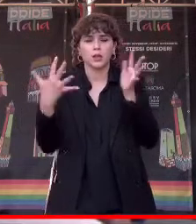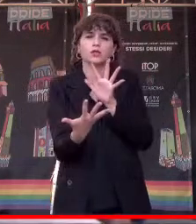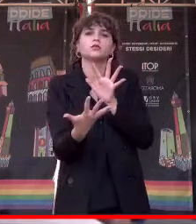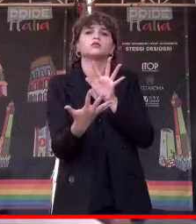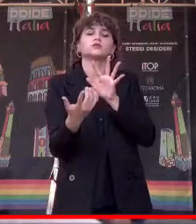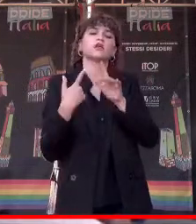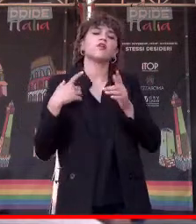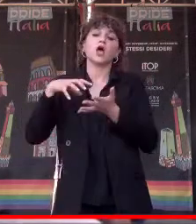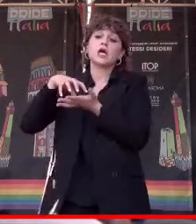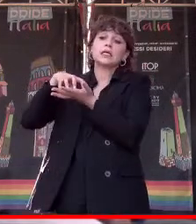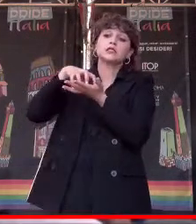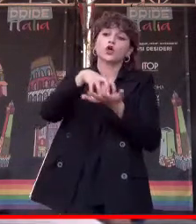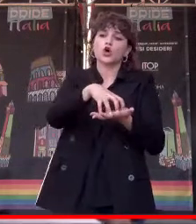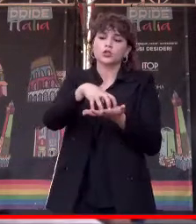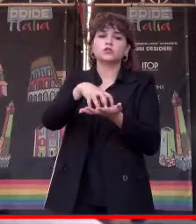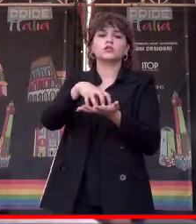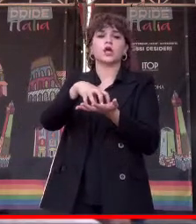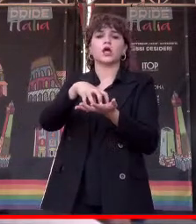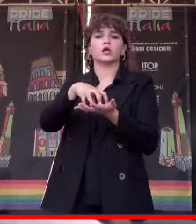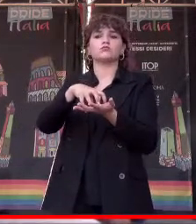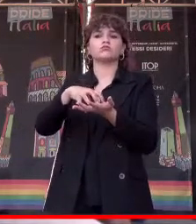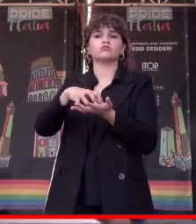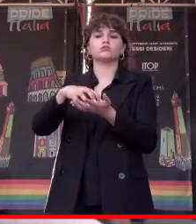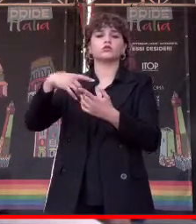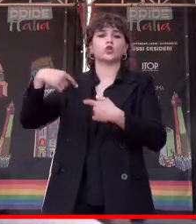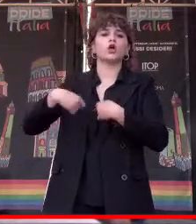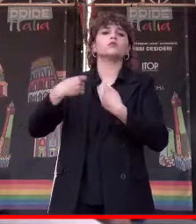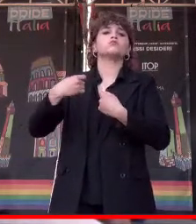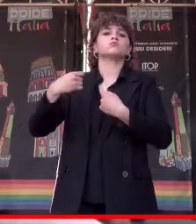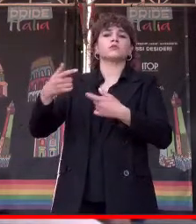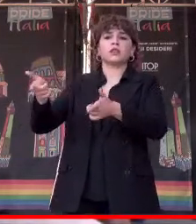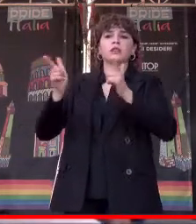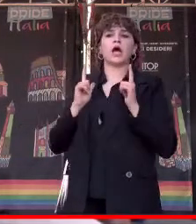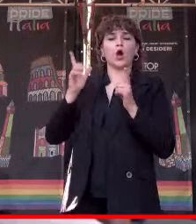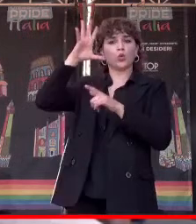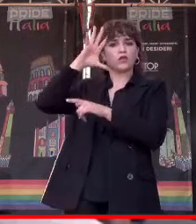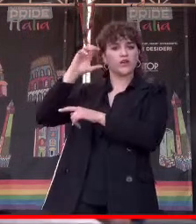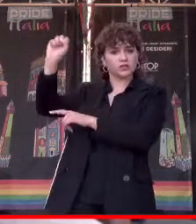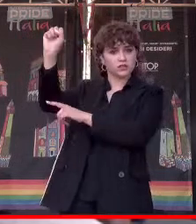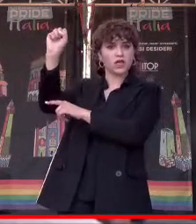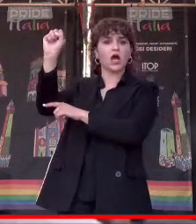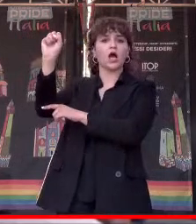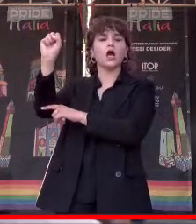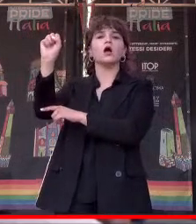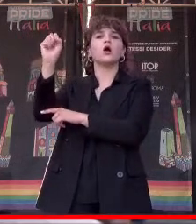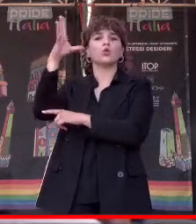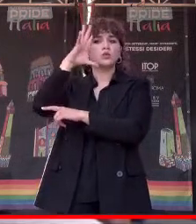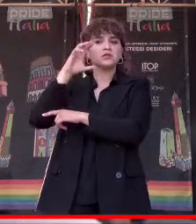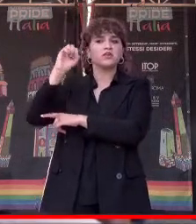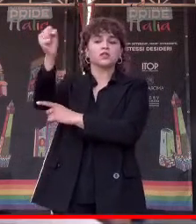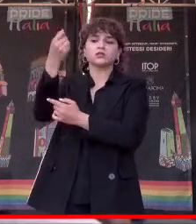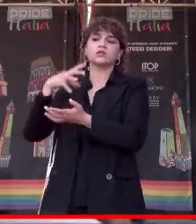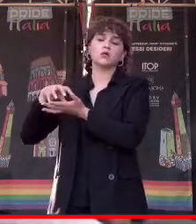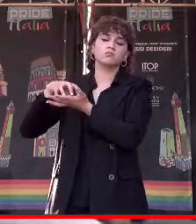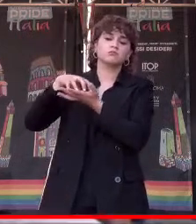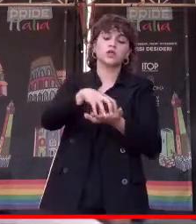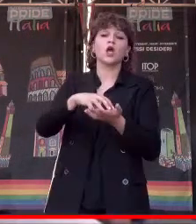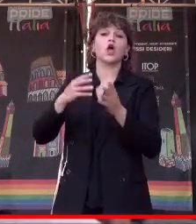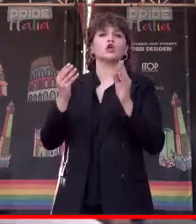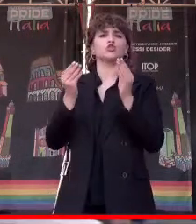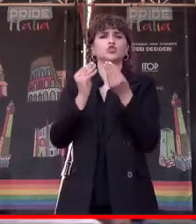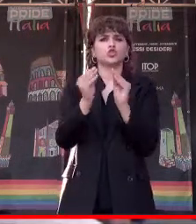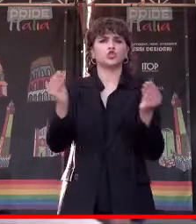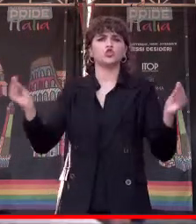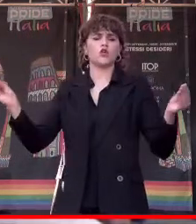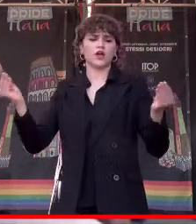risorse che provengono magari anche dall'università, quindi nel frattempo incentiviamo anche giovani progettisti a, come dire, a